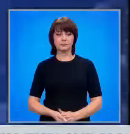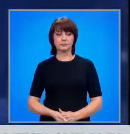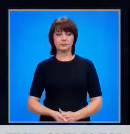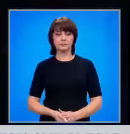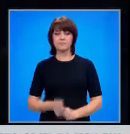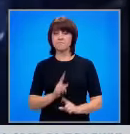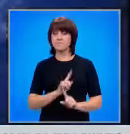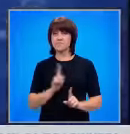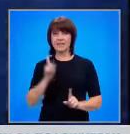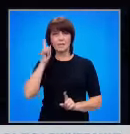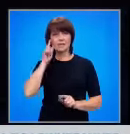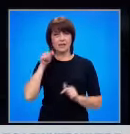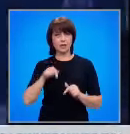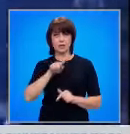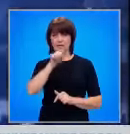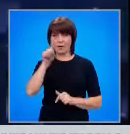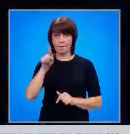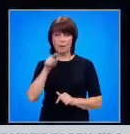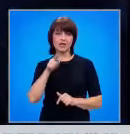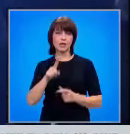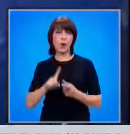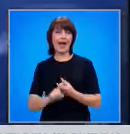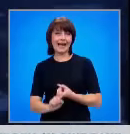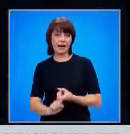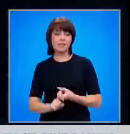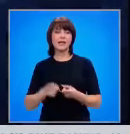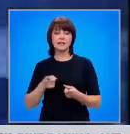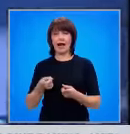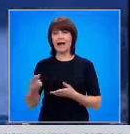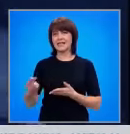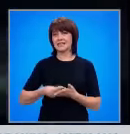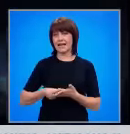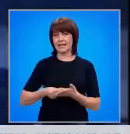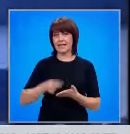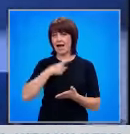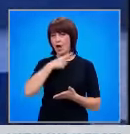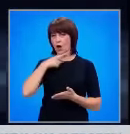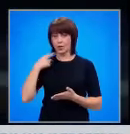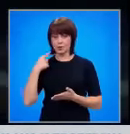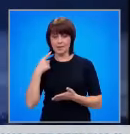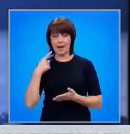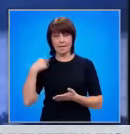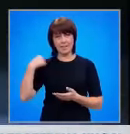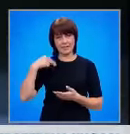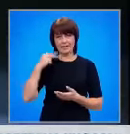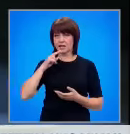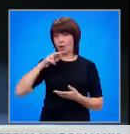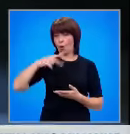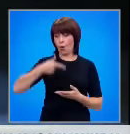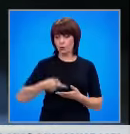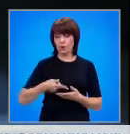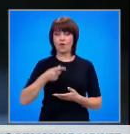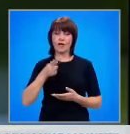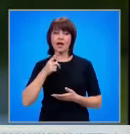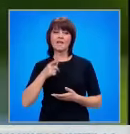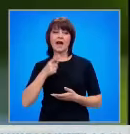Не мисля, че този въпрос се отнася до Кремъл. Така прессекретарят на руския президент Дмитрий Песков отговори на въпроси на